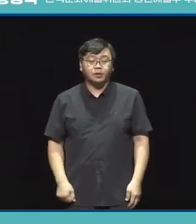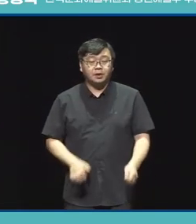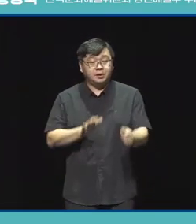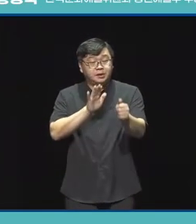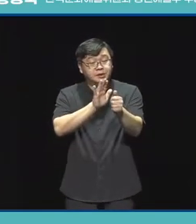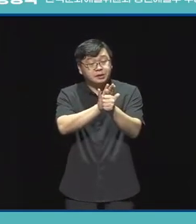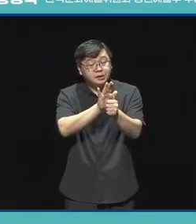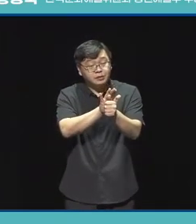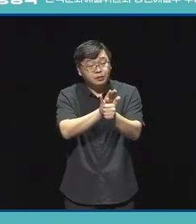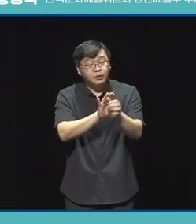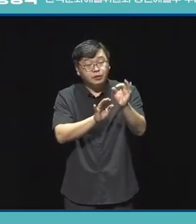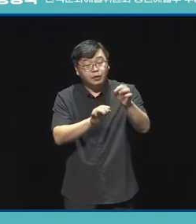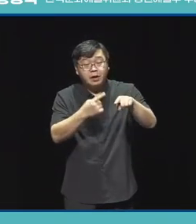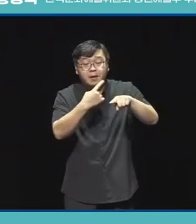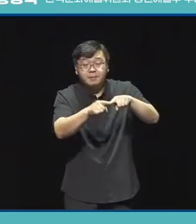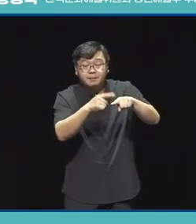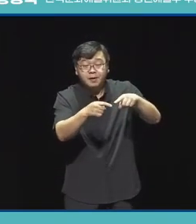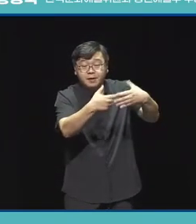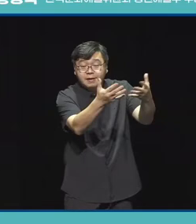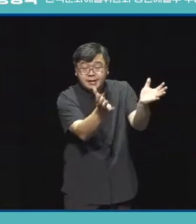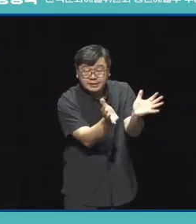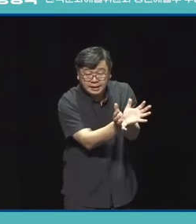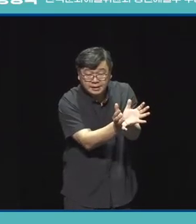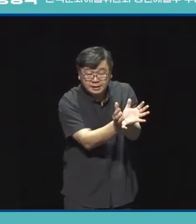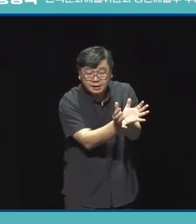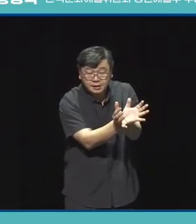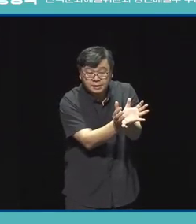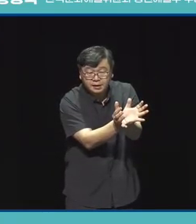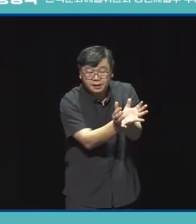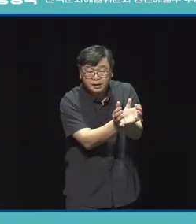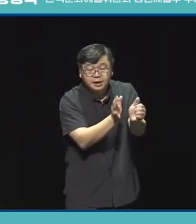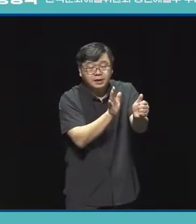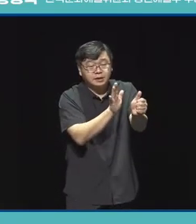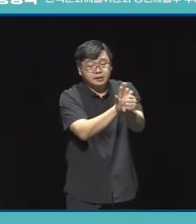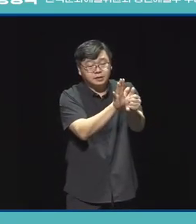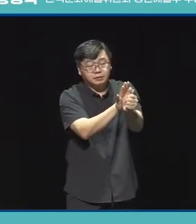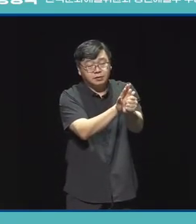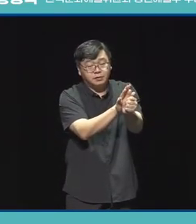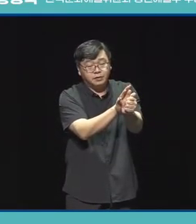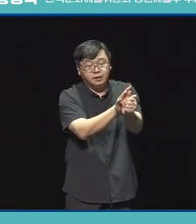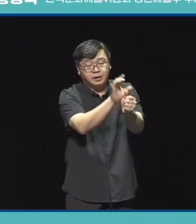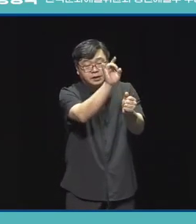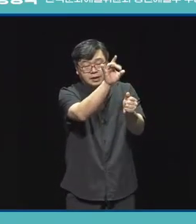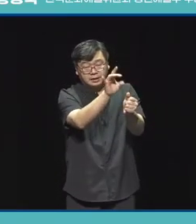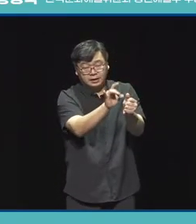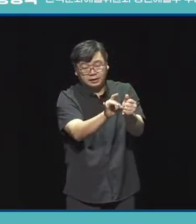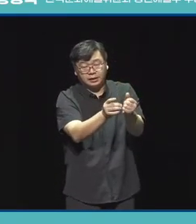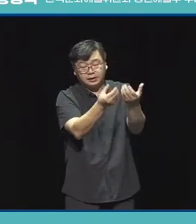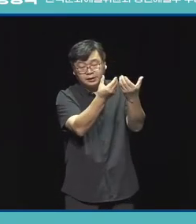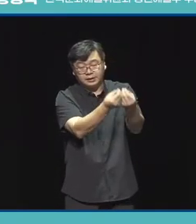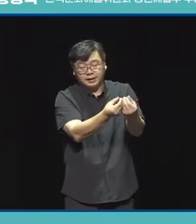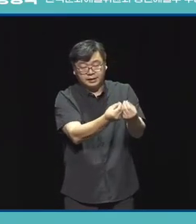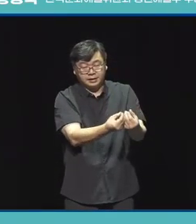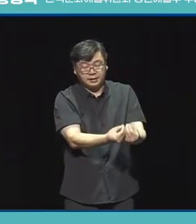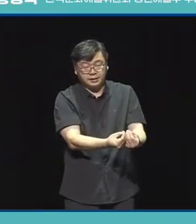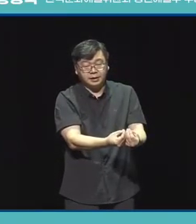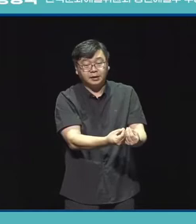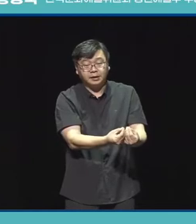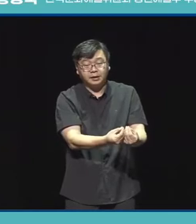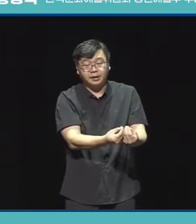지원 규모는 비평 전문매체와 비평 관련 학술행사 지원 사업들의 각각 세부 분야별로